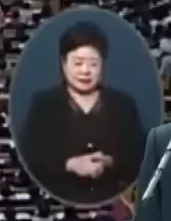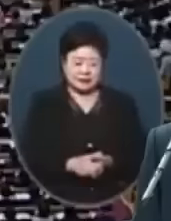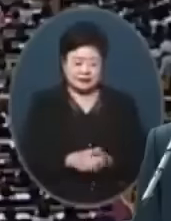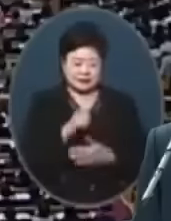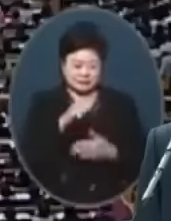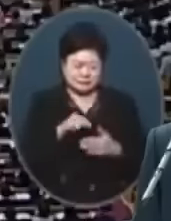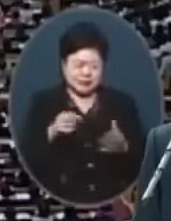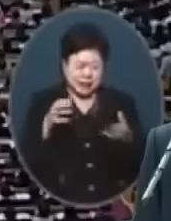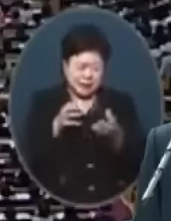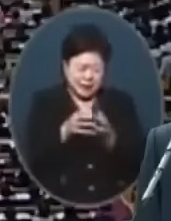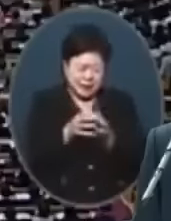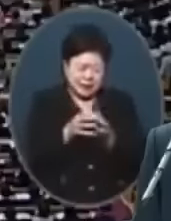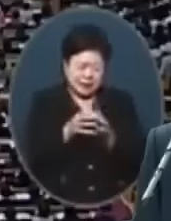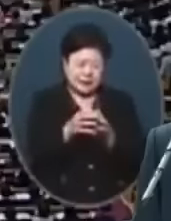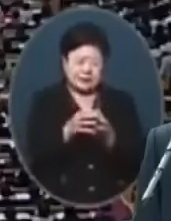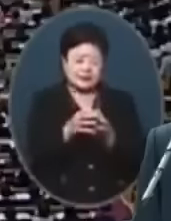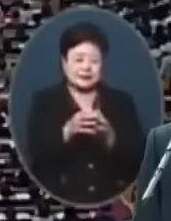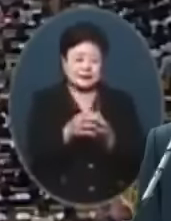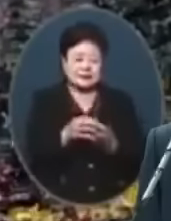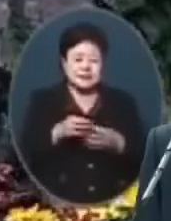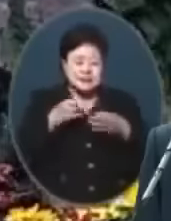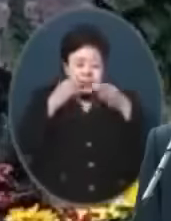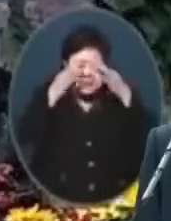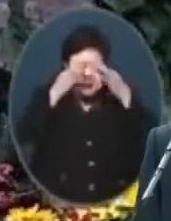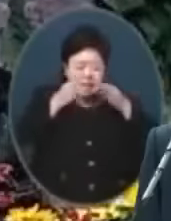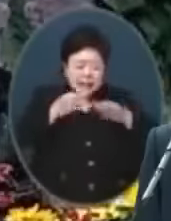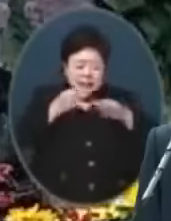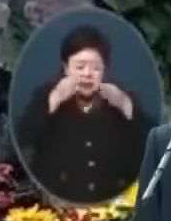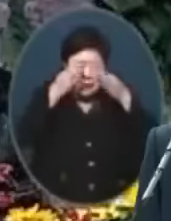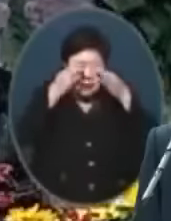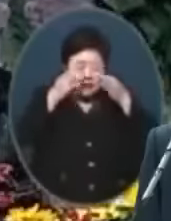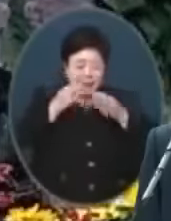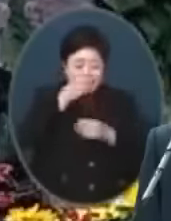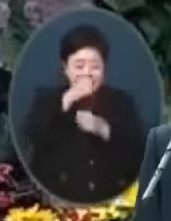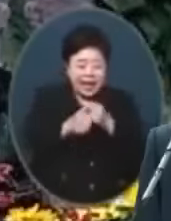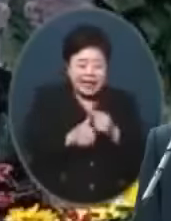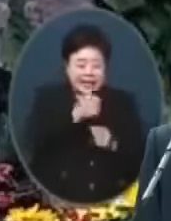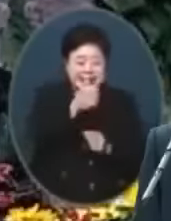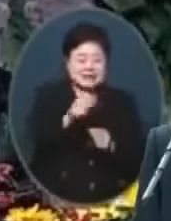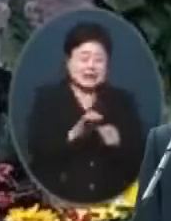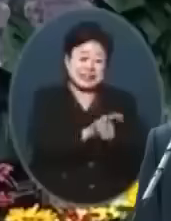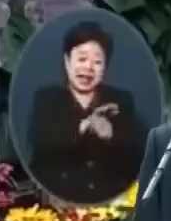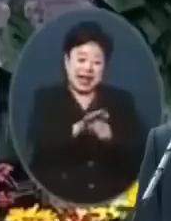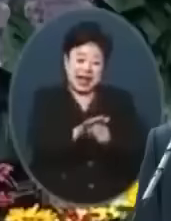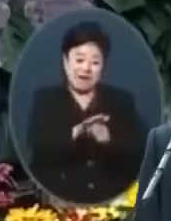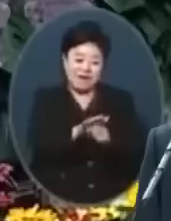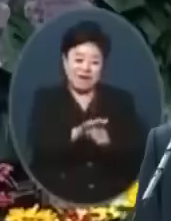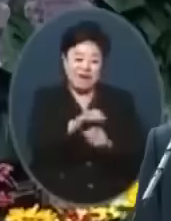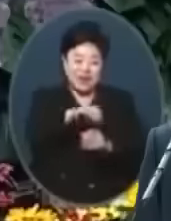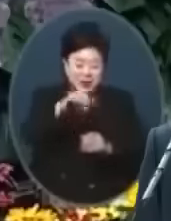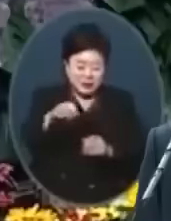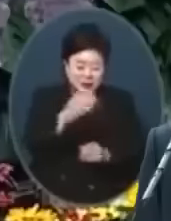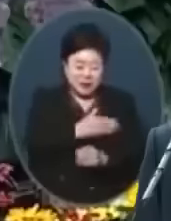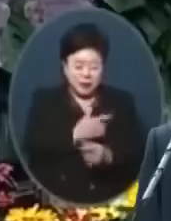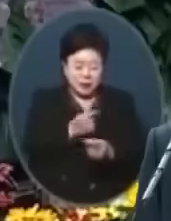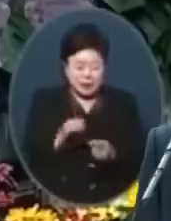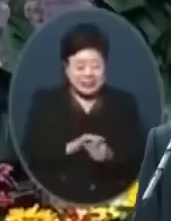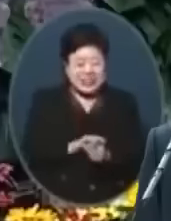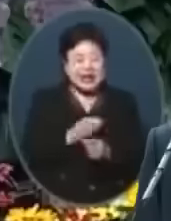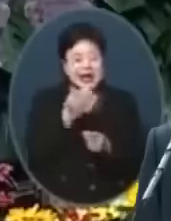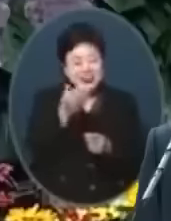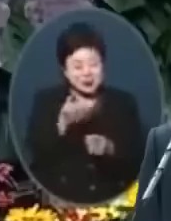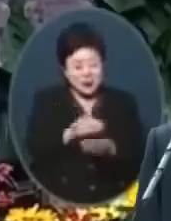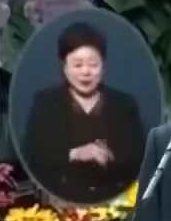심정을 다하여 힘을 다해서 하나님을 사랑하시고 이웃을 내 몸같이